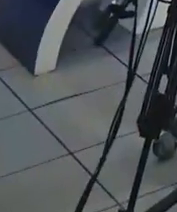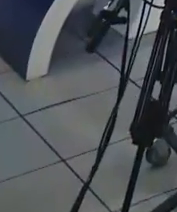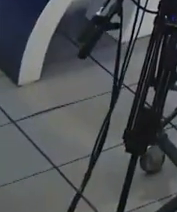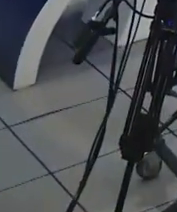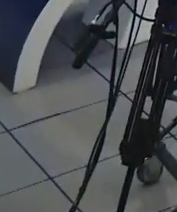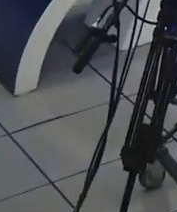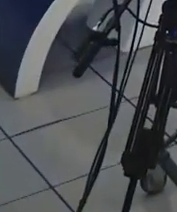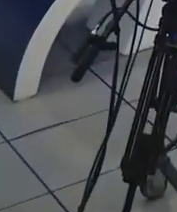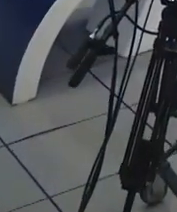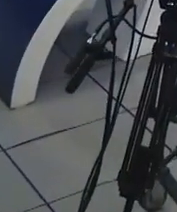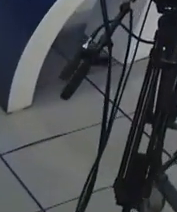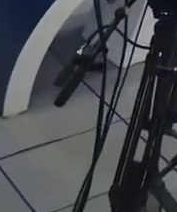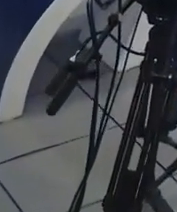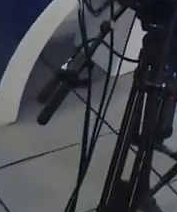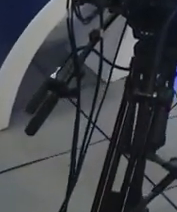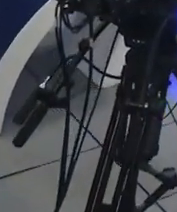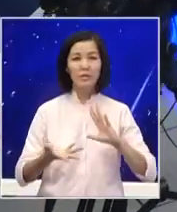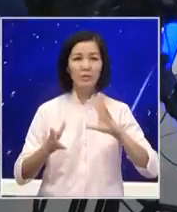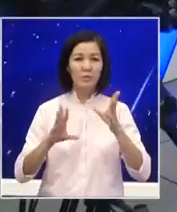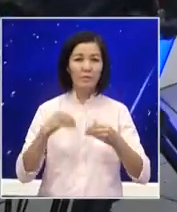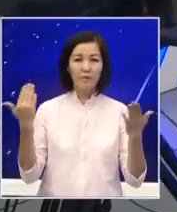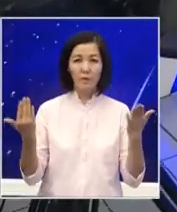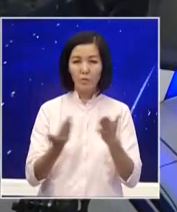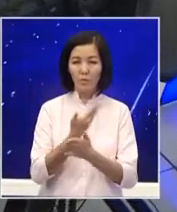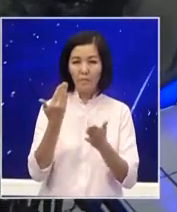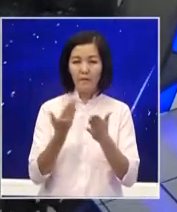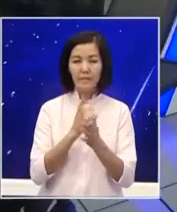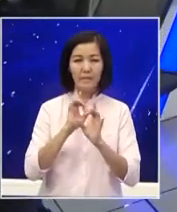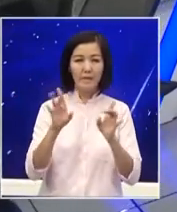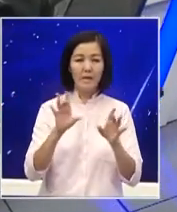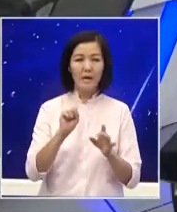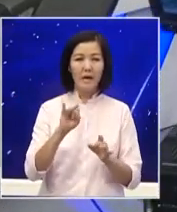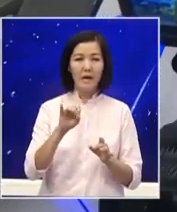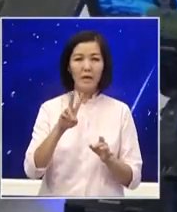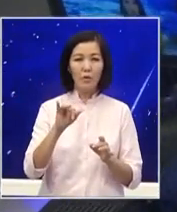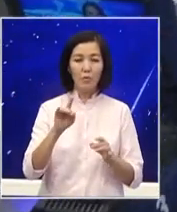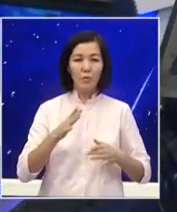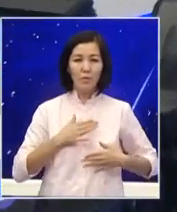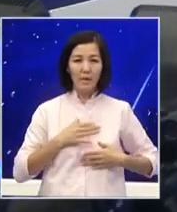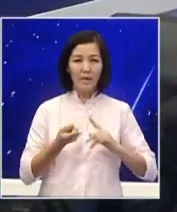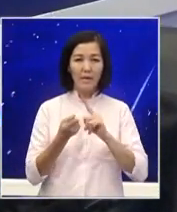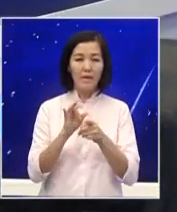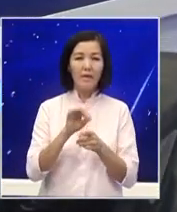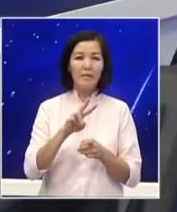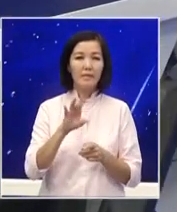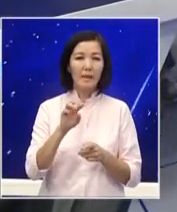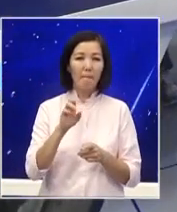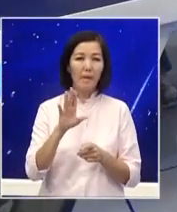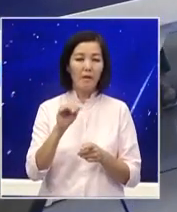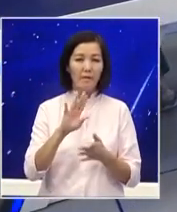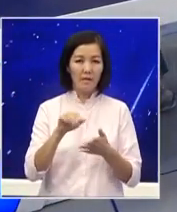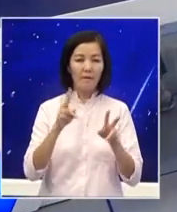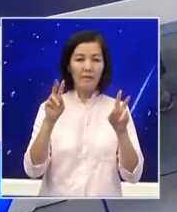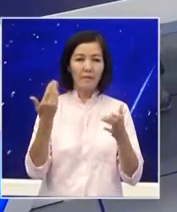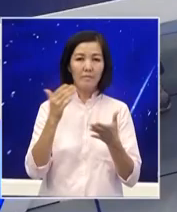здравствуйте в эфире телеканала жетысу новости studio для вас работает айнур мир ханава сурдоперевод обеспечивая той кустам бегала начале выпуска